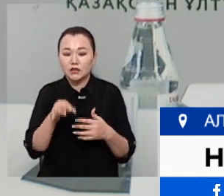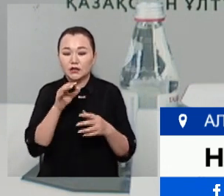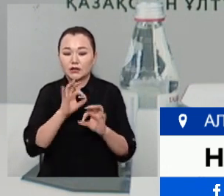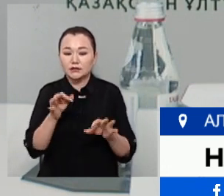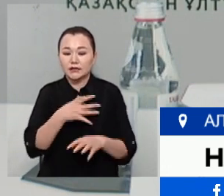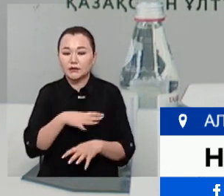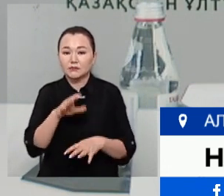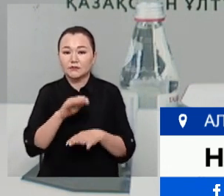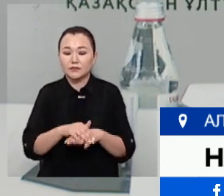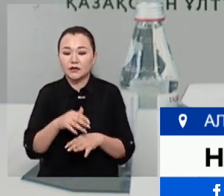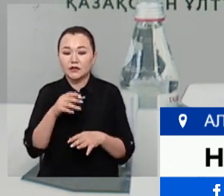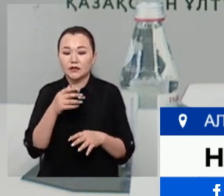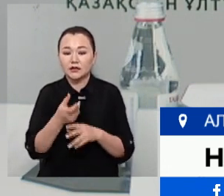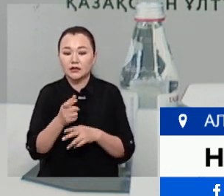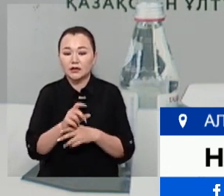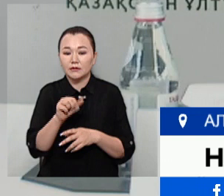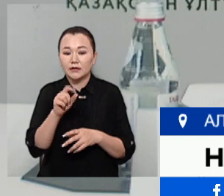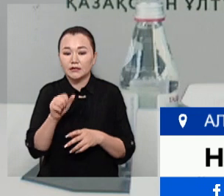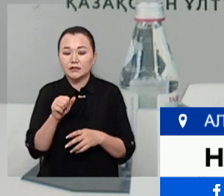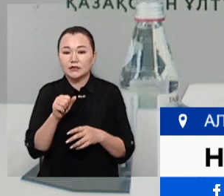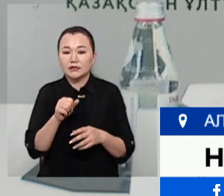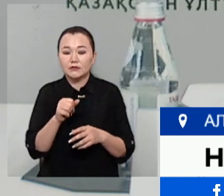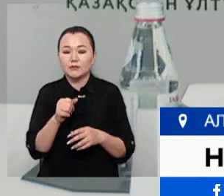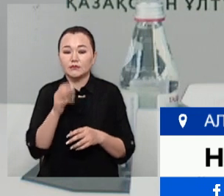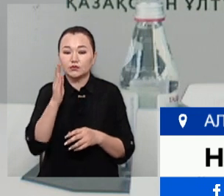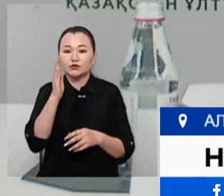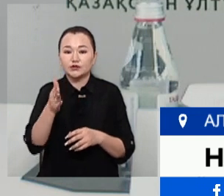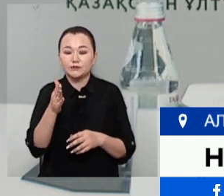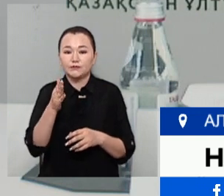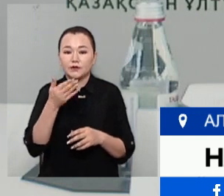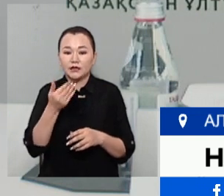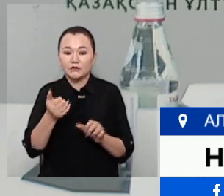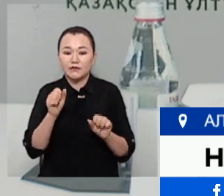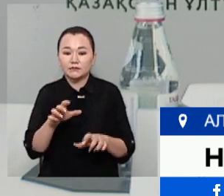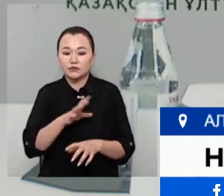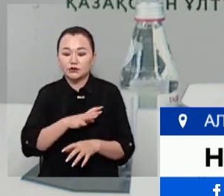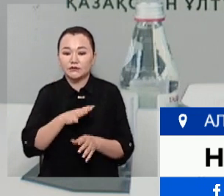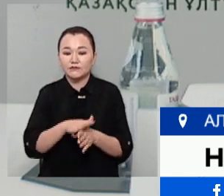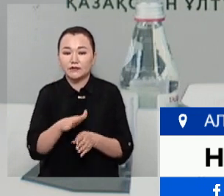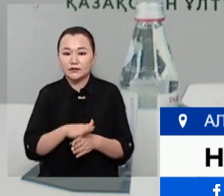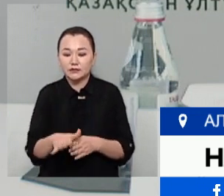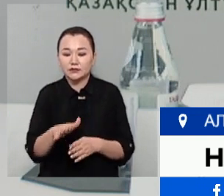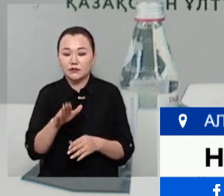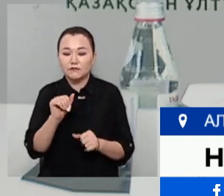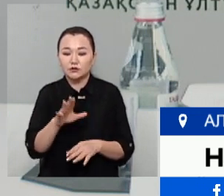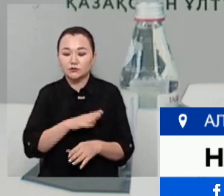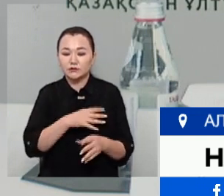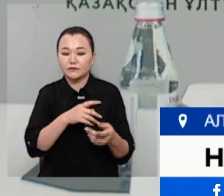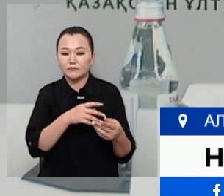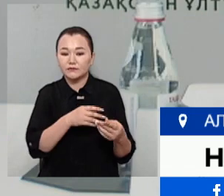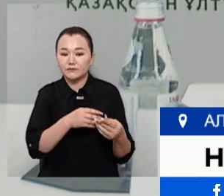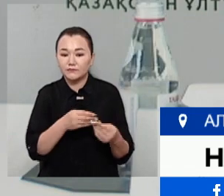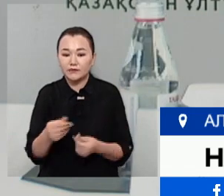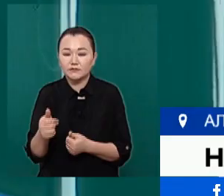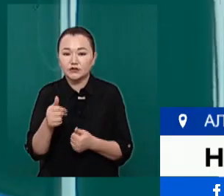данные факторы в предпосылках базового сценария Поэтому в будущем их возможная реализация может повлечь изменения